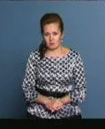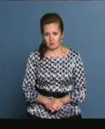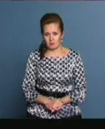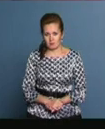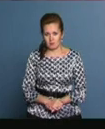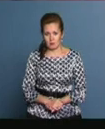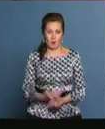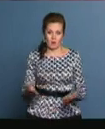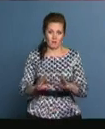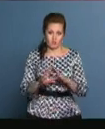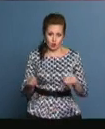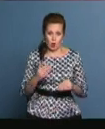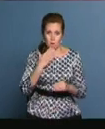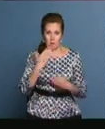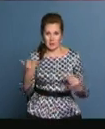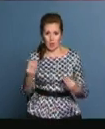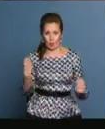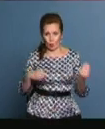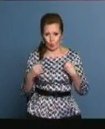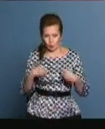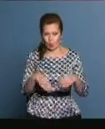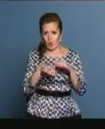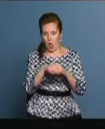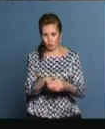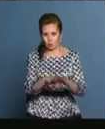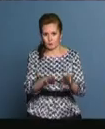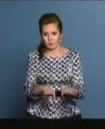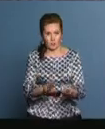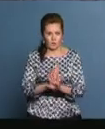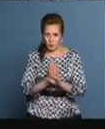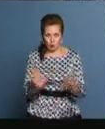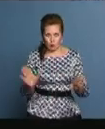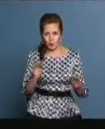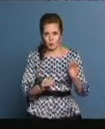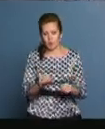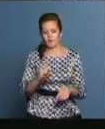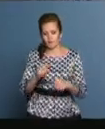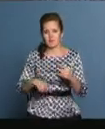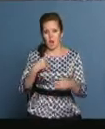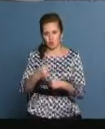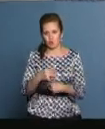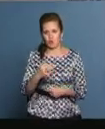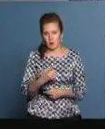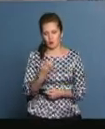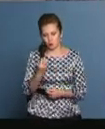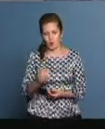Так, ну все, последнюю куртку эту кладу тоже. Все. Ну, в следующий раз еще раз